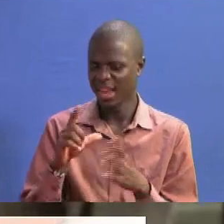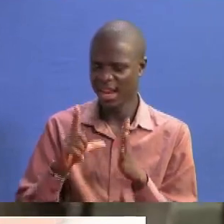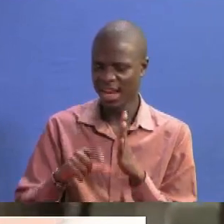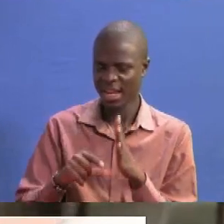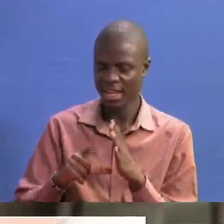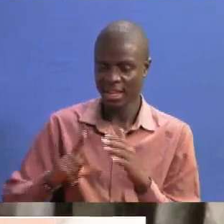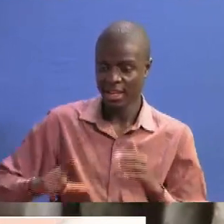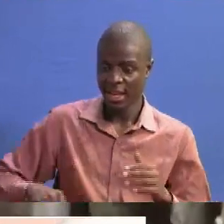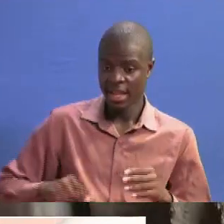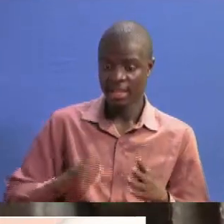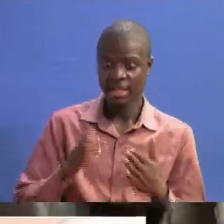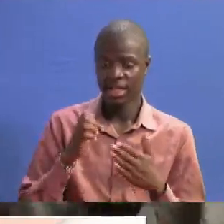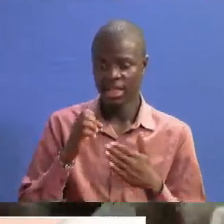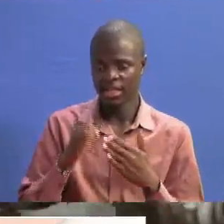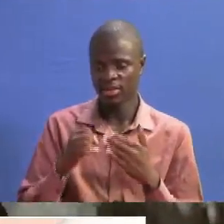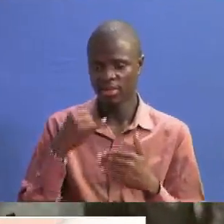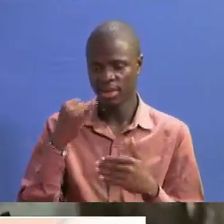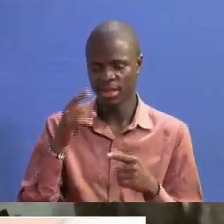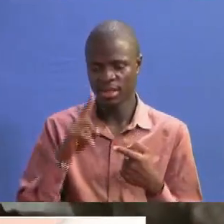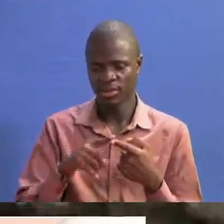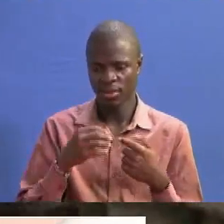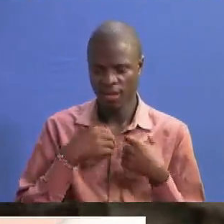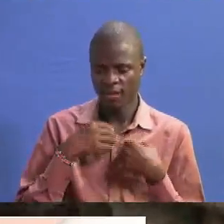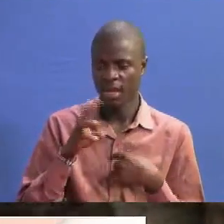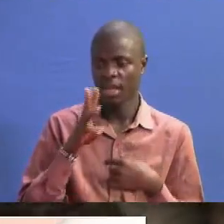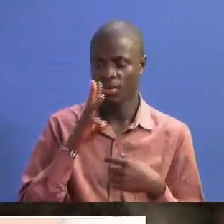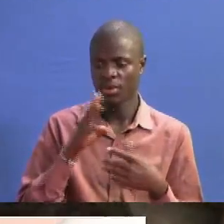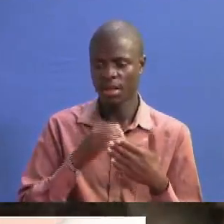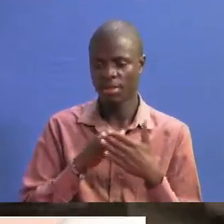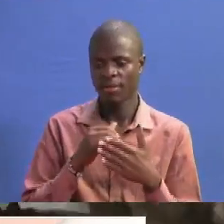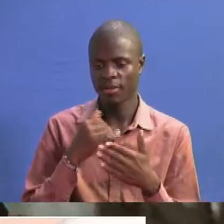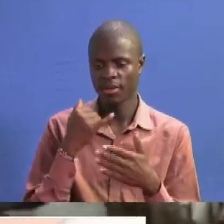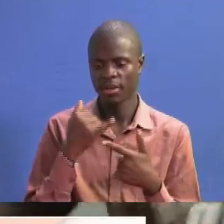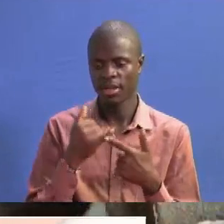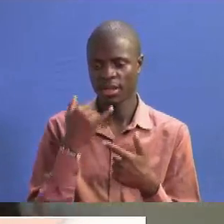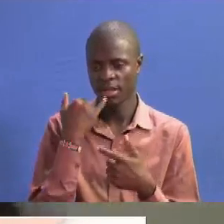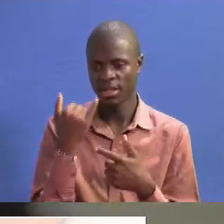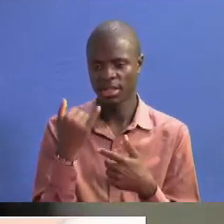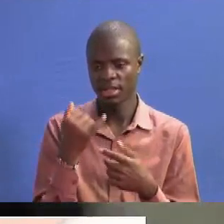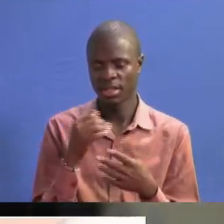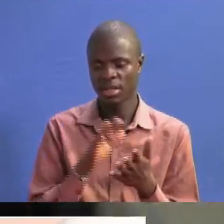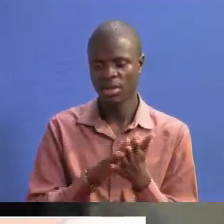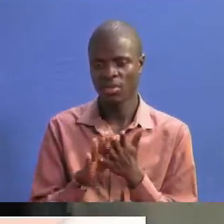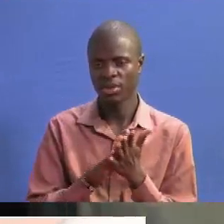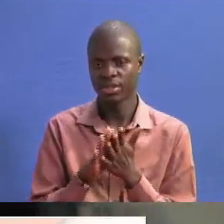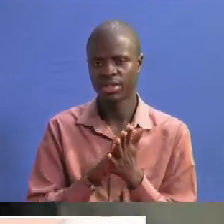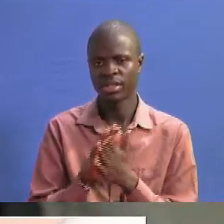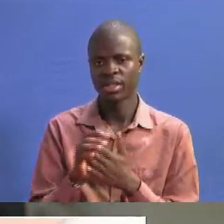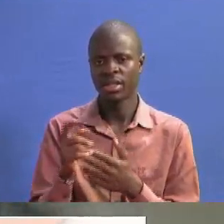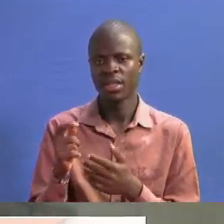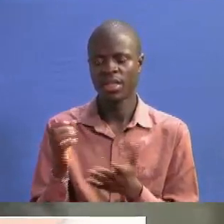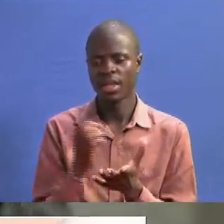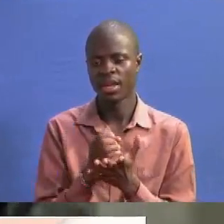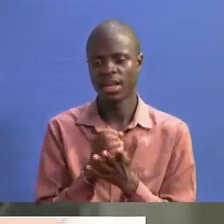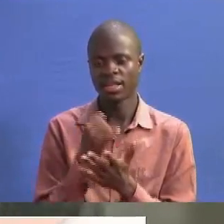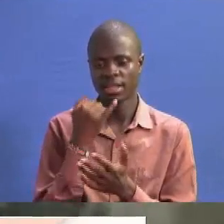kuisafisha, ila iwapo ina vibandiko, inatumbukizwa majini kabla ya kusafishwa ili kurahisisha kutoa vibandiko. Glesi hii maridadi iko